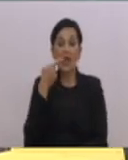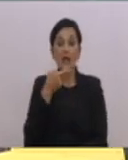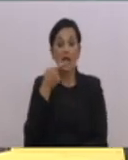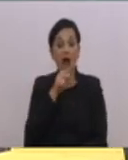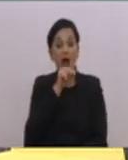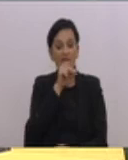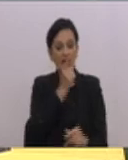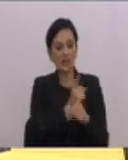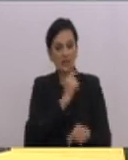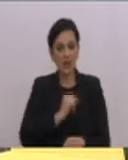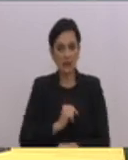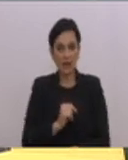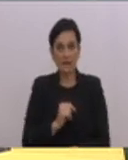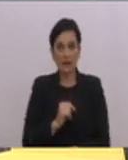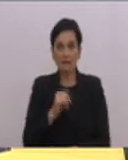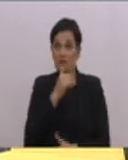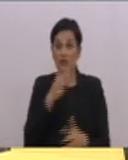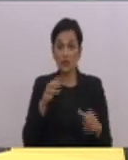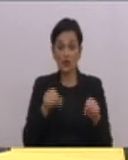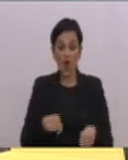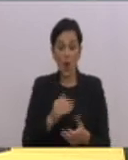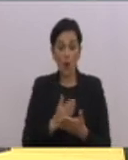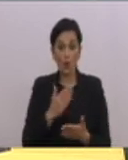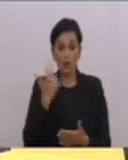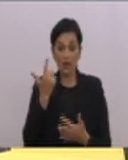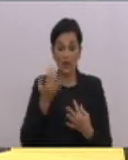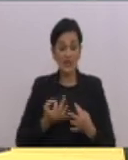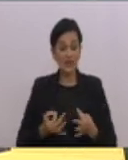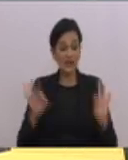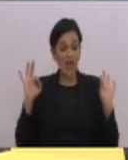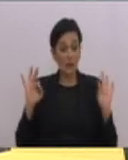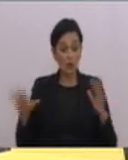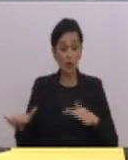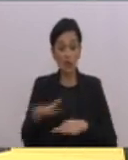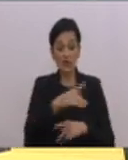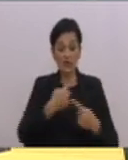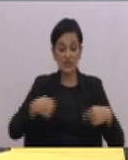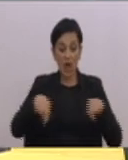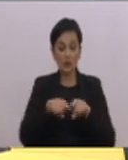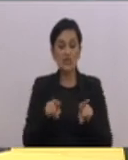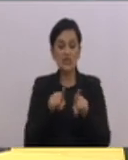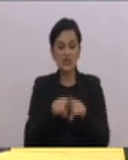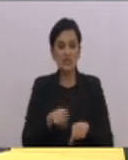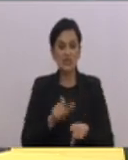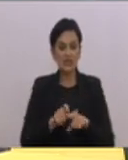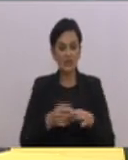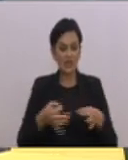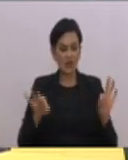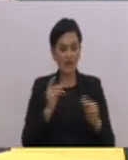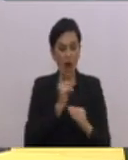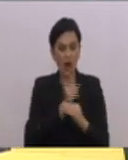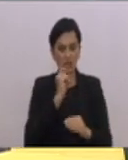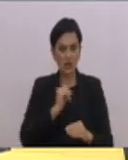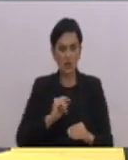გიგზავა. შეუძლებელია, რომ დემოკრატიული საზოგადოება ჩამოყალიბდეს ისე, რომ სიტყვის თავისუფლება აკრძალული უნდა იყოს.